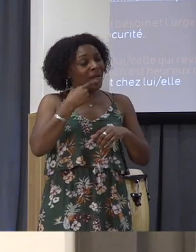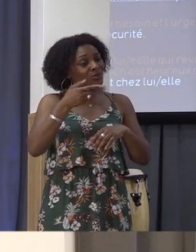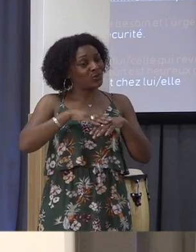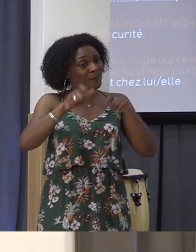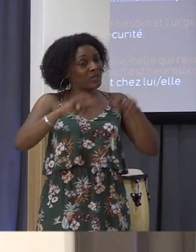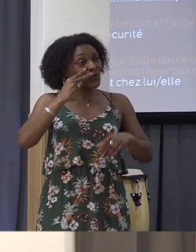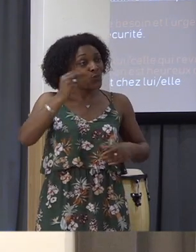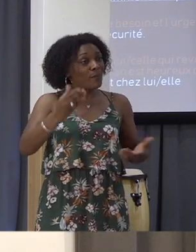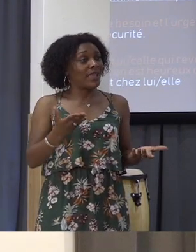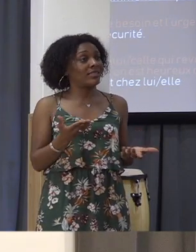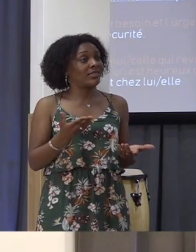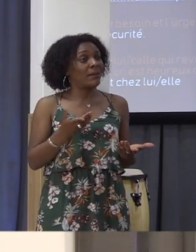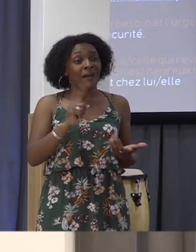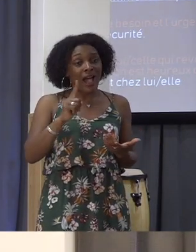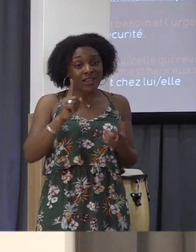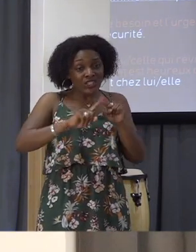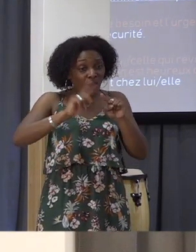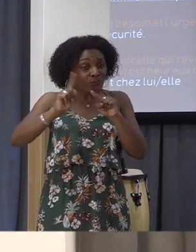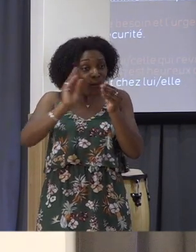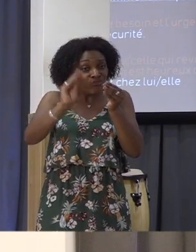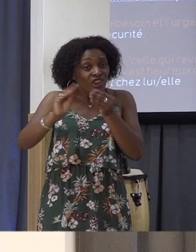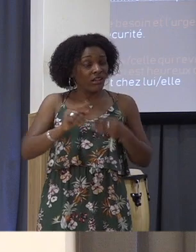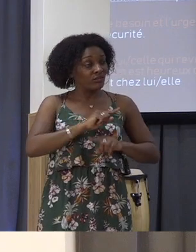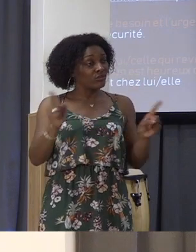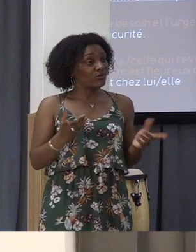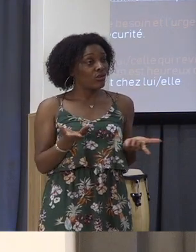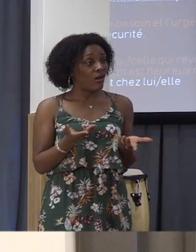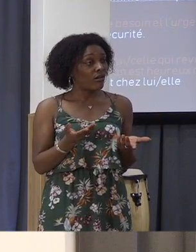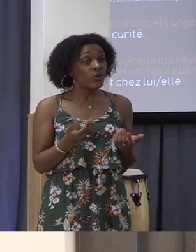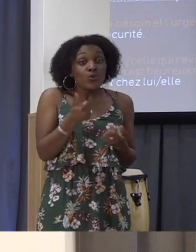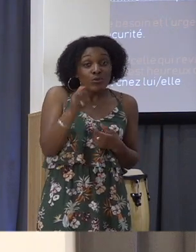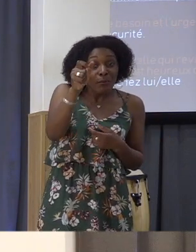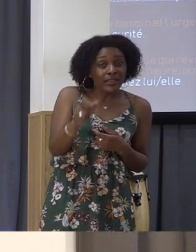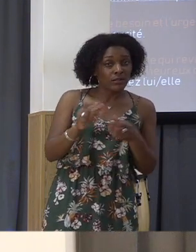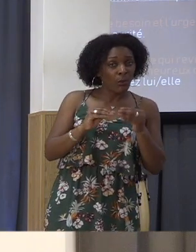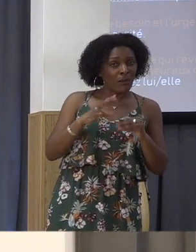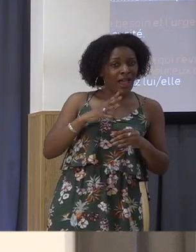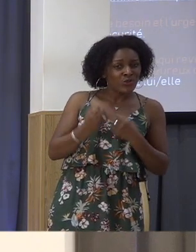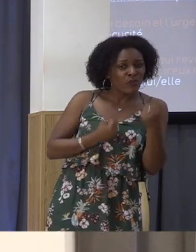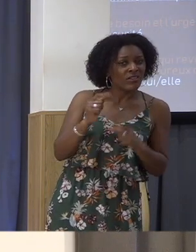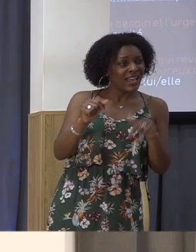d'une personne. Lorsqu'une personne est concernée, nous sommes concernés.